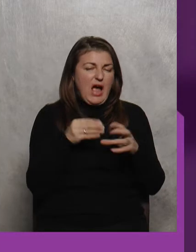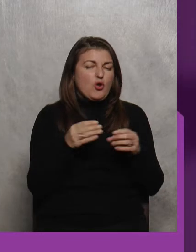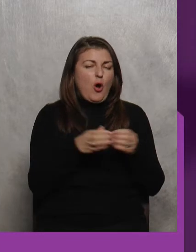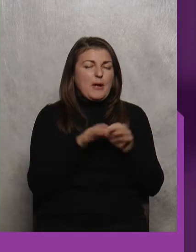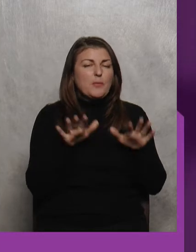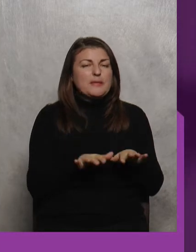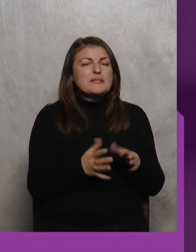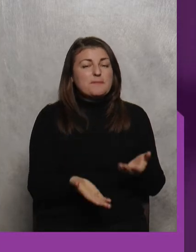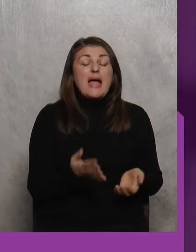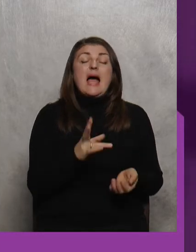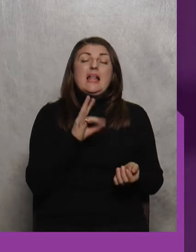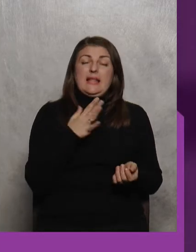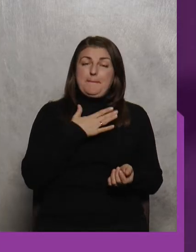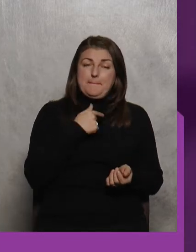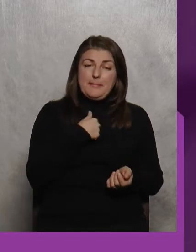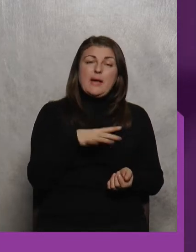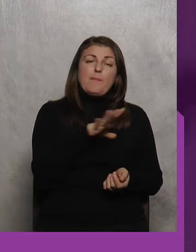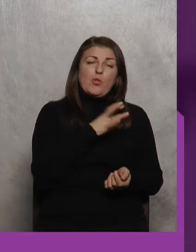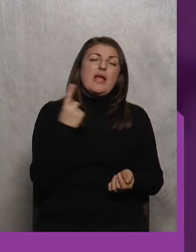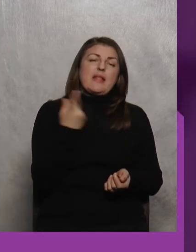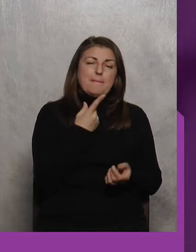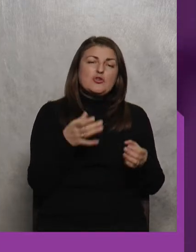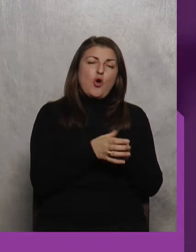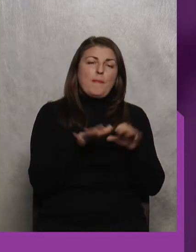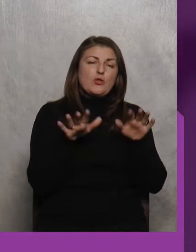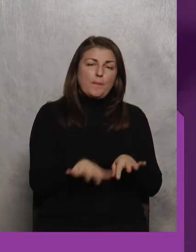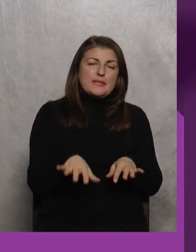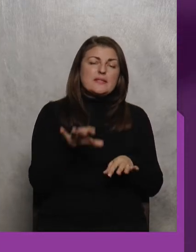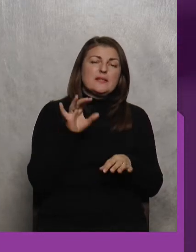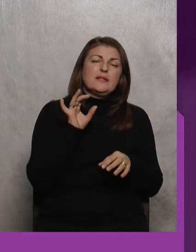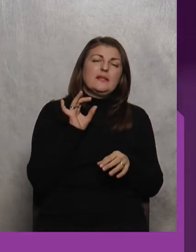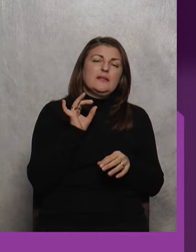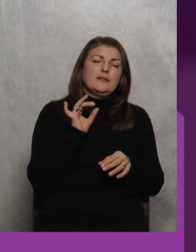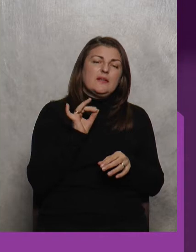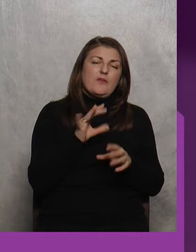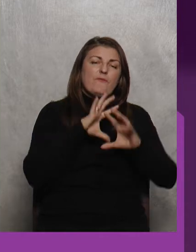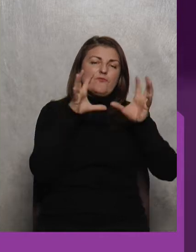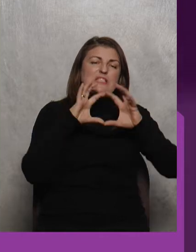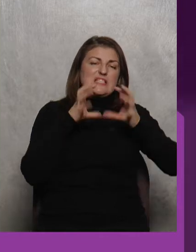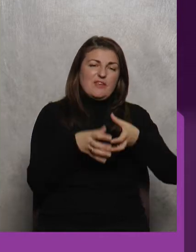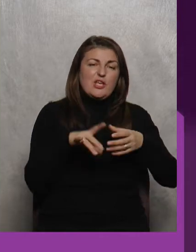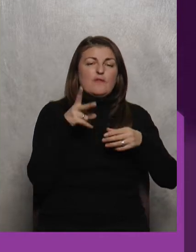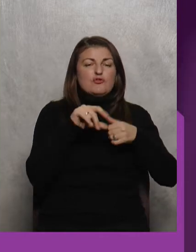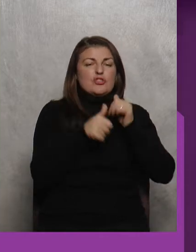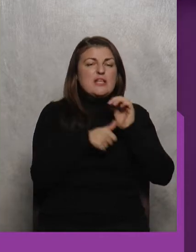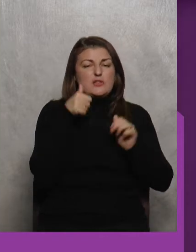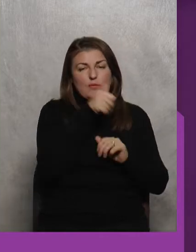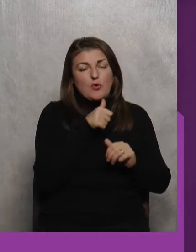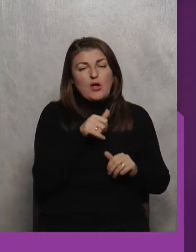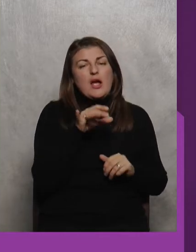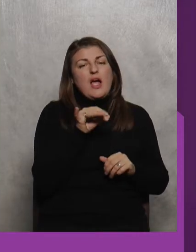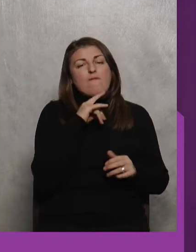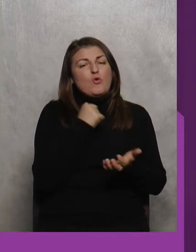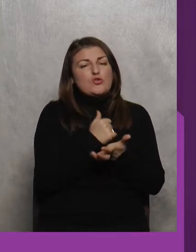загальнокомандному місці? Ну, ми були і на першому командному місці в світі в 16-му році. А